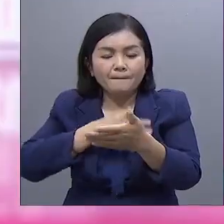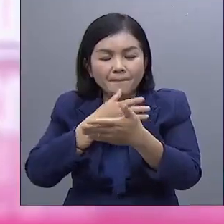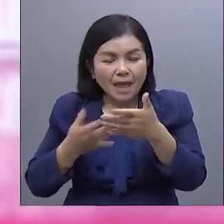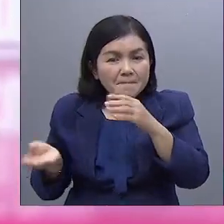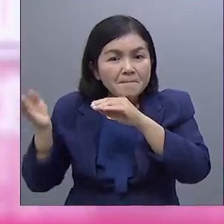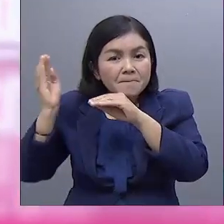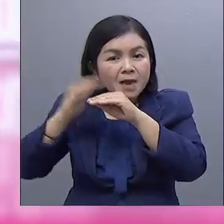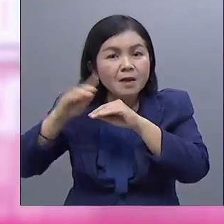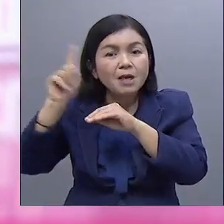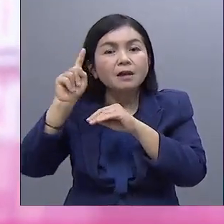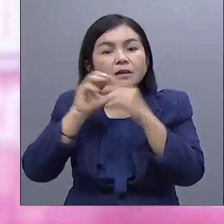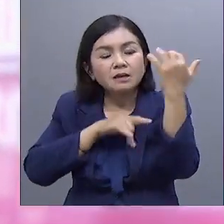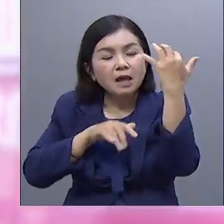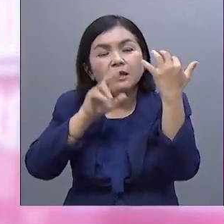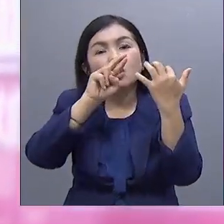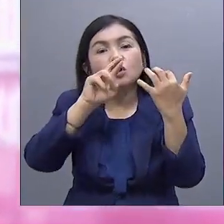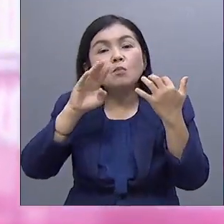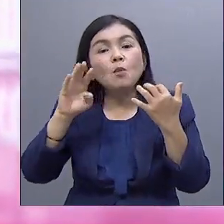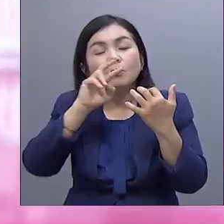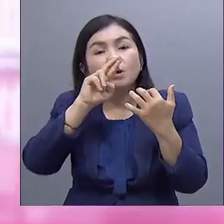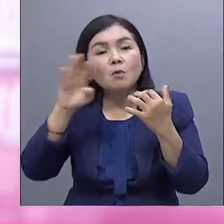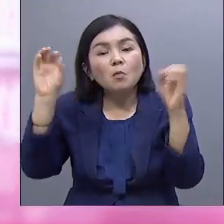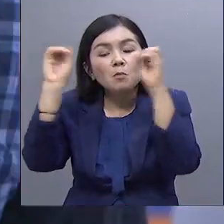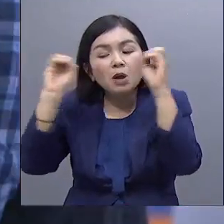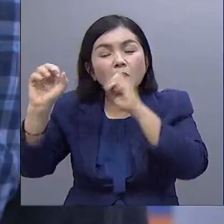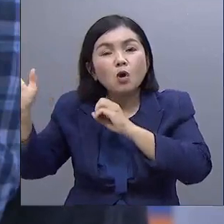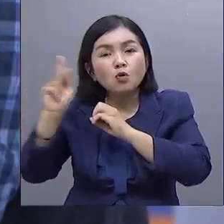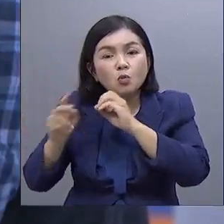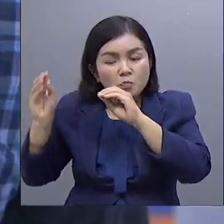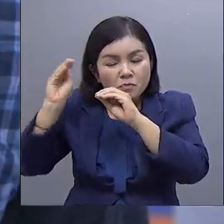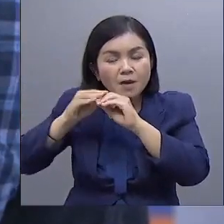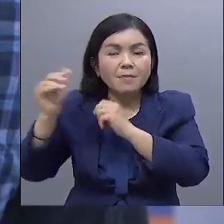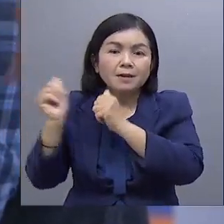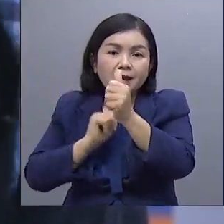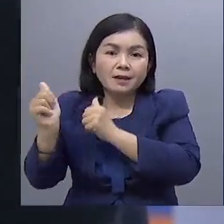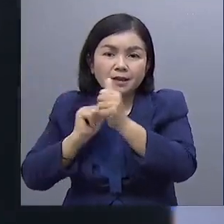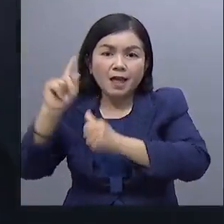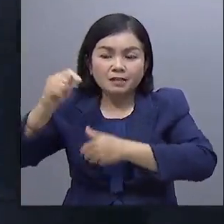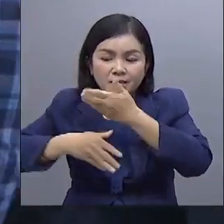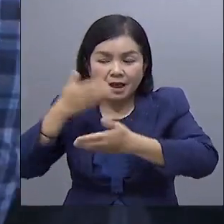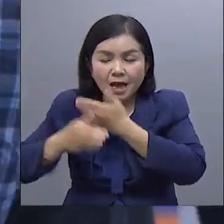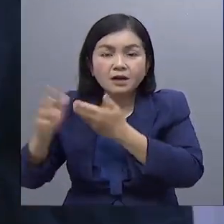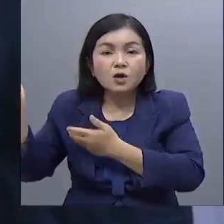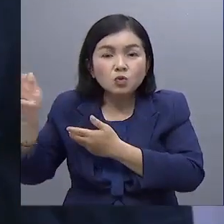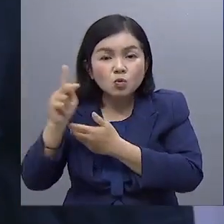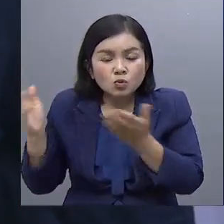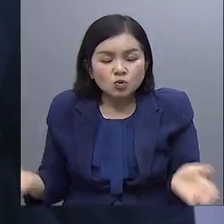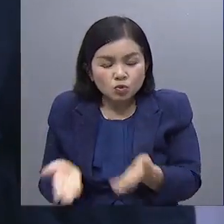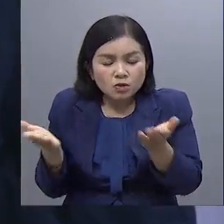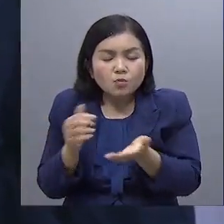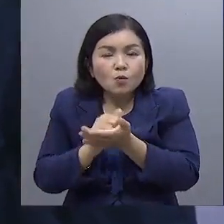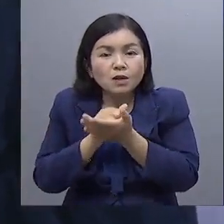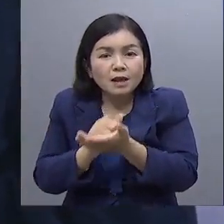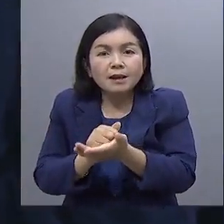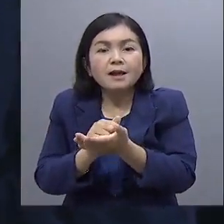ข้อมูลในระบบสำหรับคนที่ไม่เคยขอกู้ให้มากขึ้นเพิ่มการแข่งขันในตลาดผู้ให้สินเชื่อแล้วก็ส่งเสริมบริการทางการเงิน